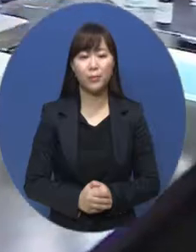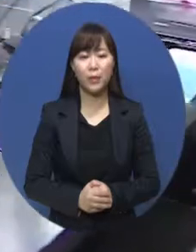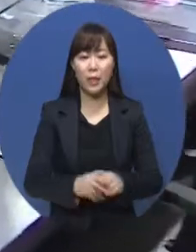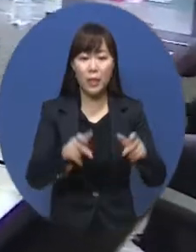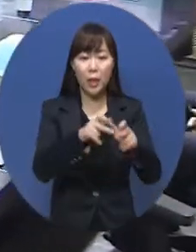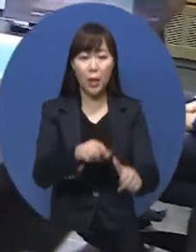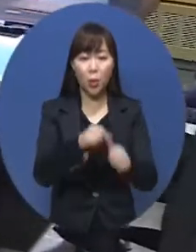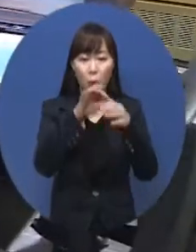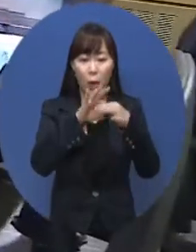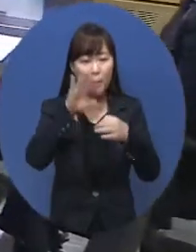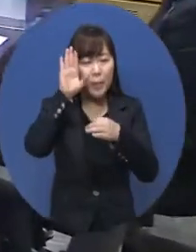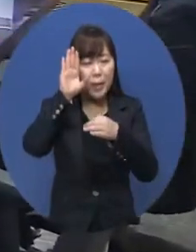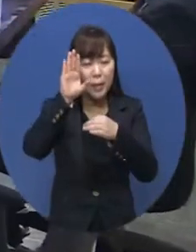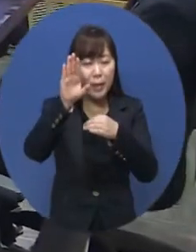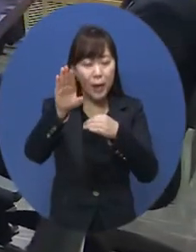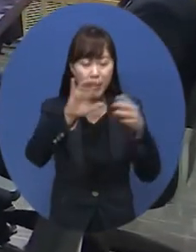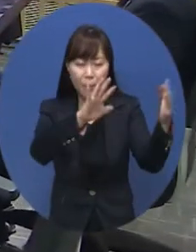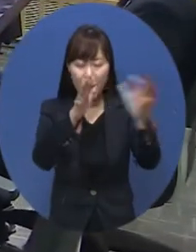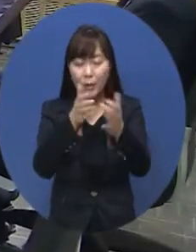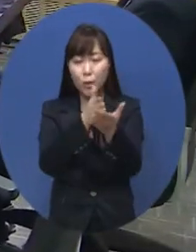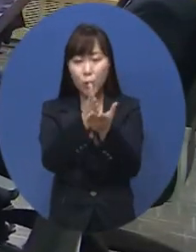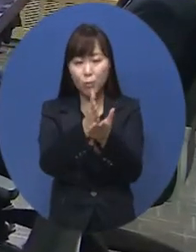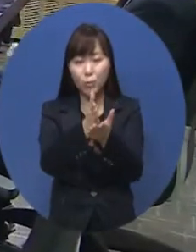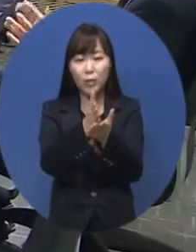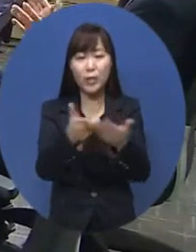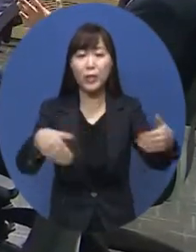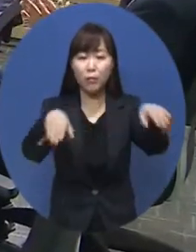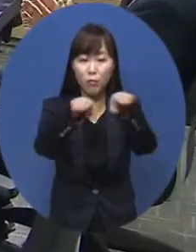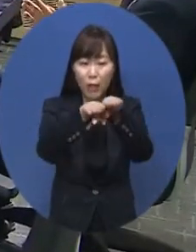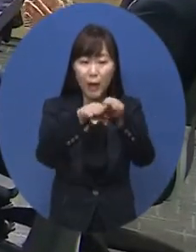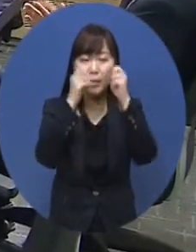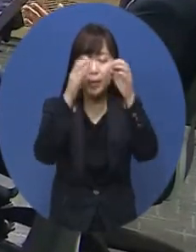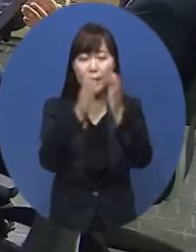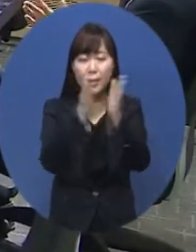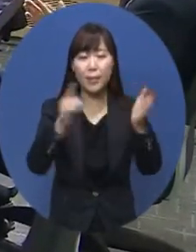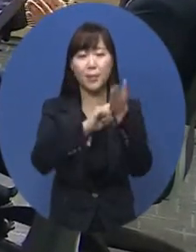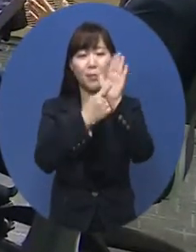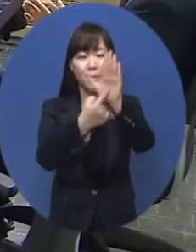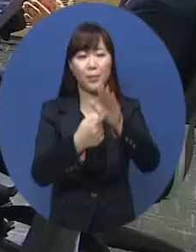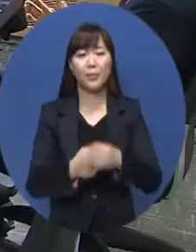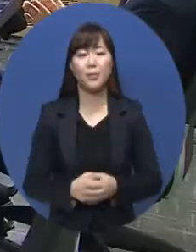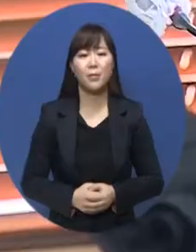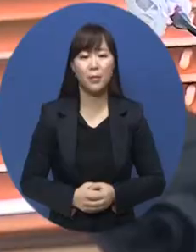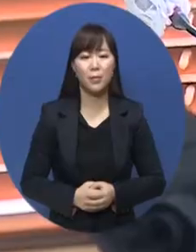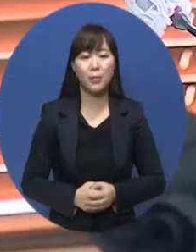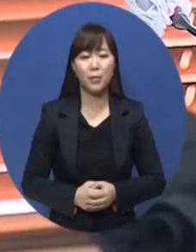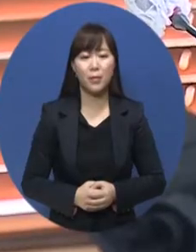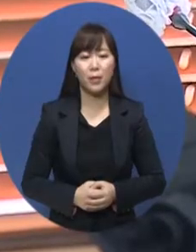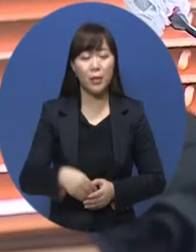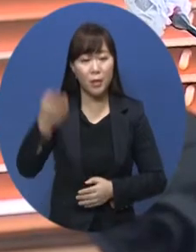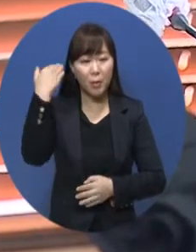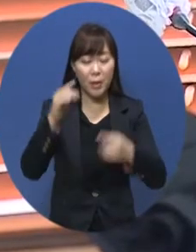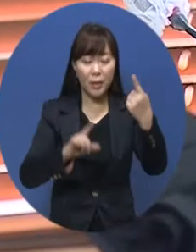장애인 고용의 미래를 논하는 전문 자문기구가 새 시작을 알렸습니다. 지난